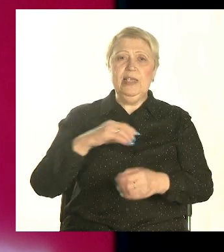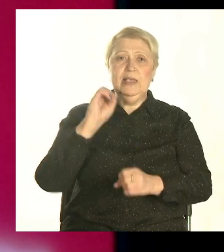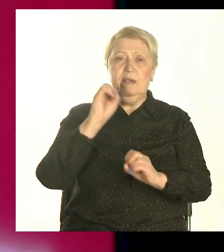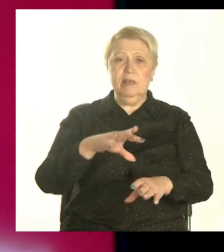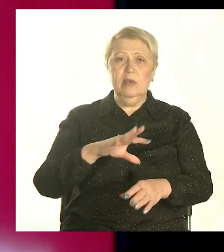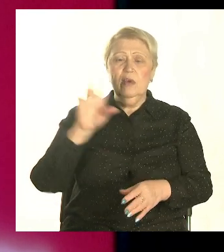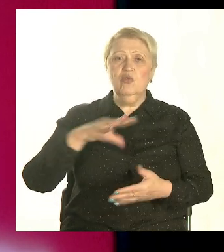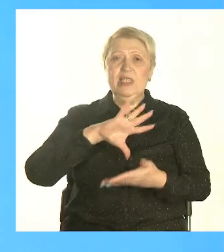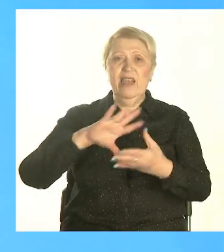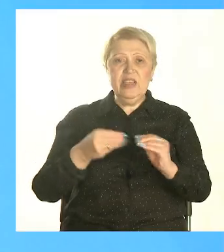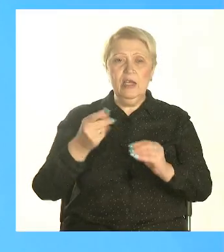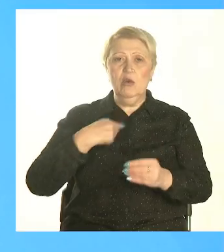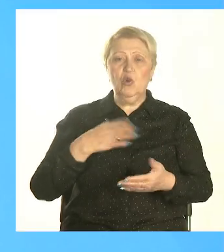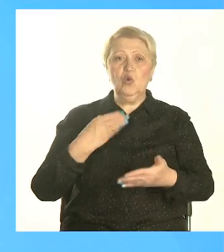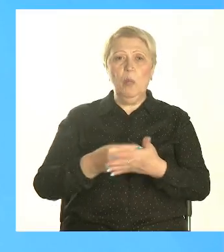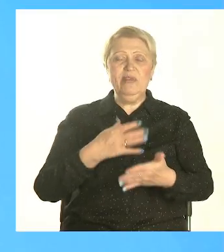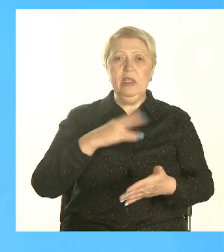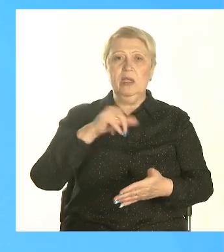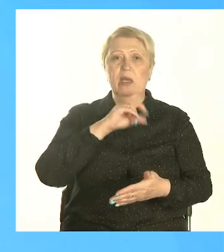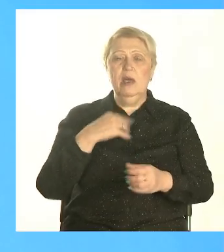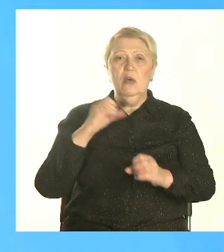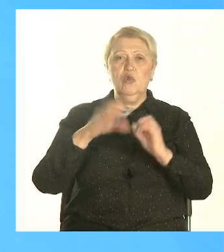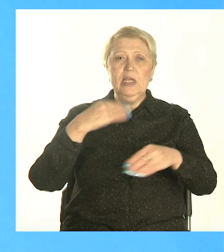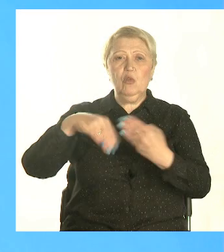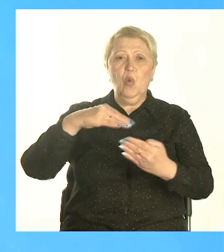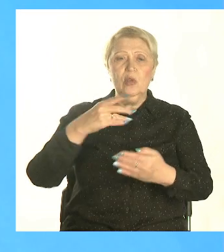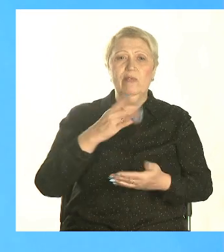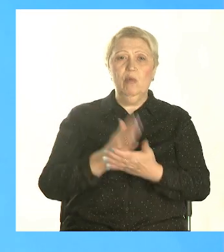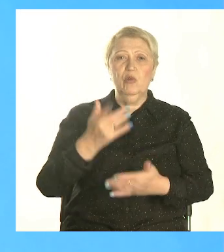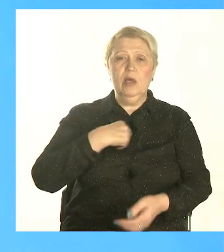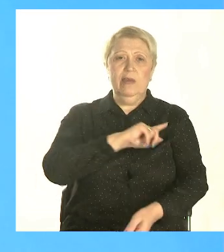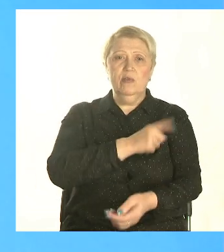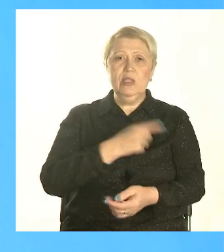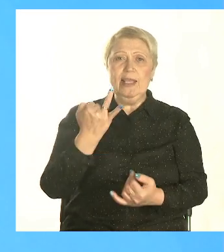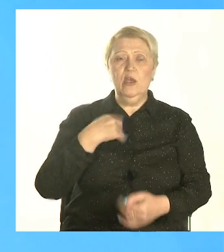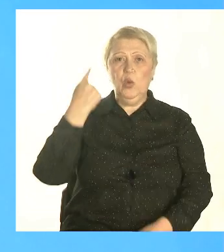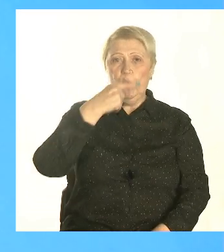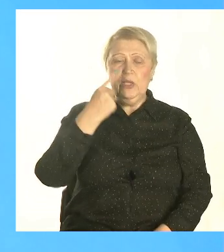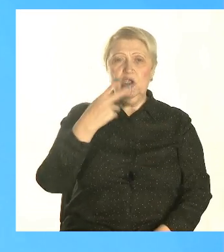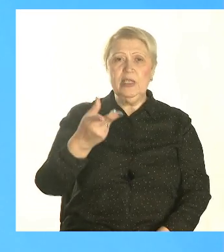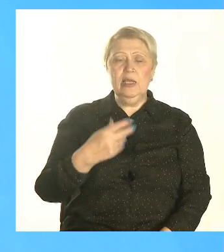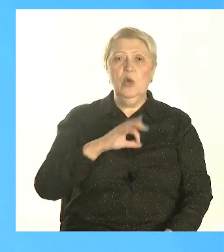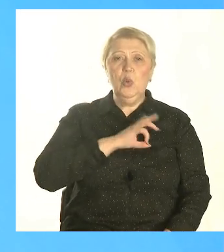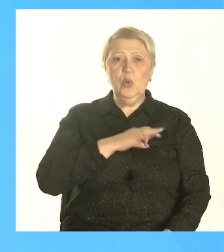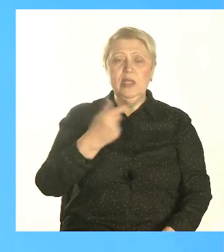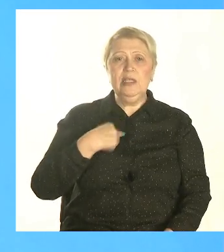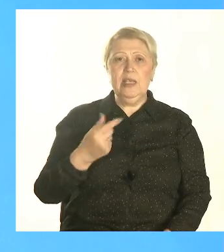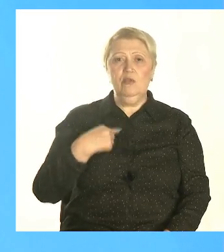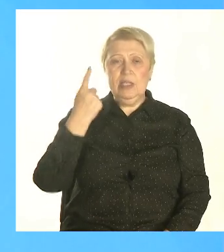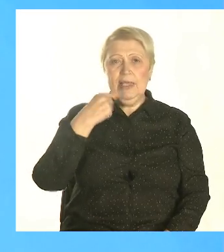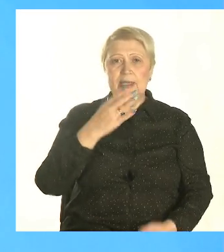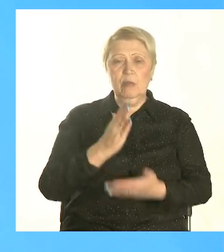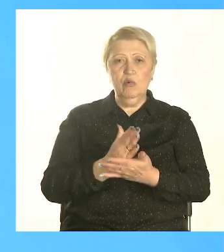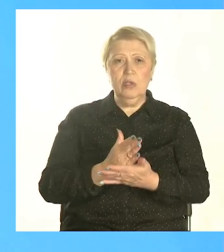собственники отходов, которые образуют отходы, все собственники, они и физические, и юридические лица, и лица, которые исполняют по поручению, скажем